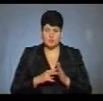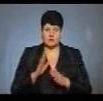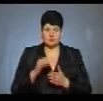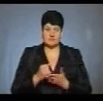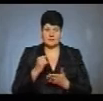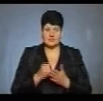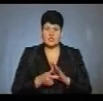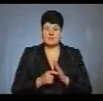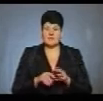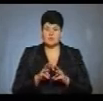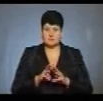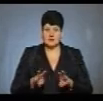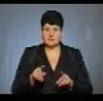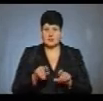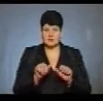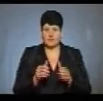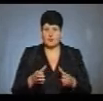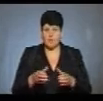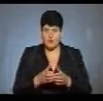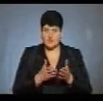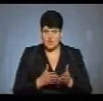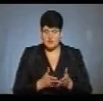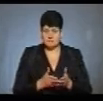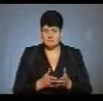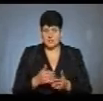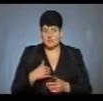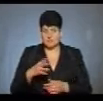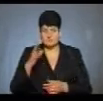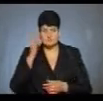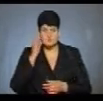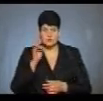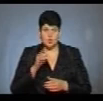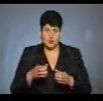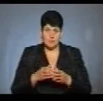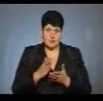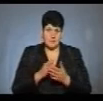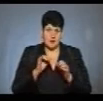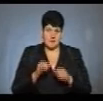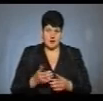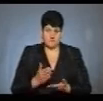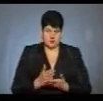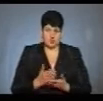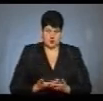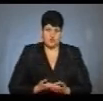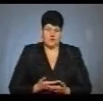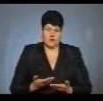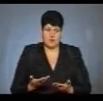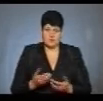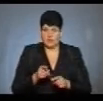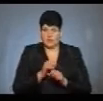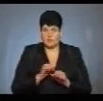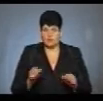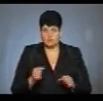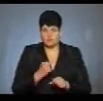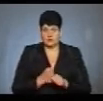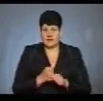затверджений Кабінетом міністрів, вона сформована. Ну, я рахую, що громада має право на існування, і так не можна поступати,